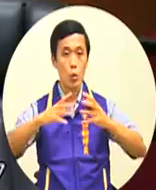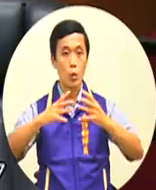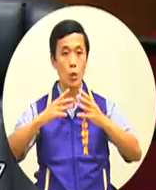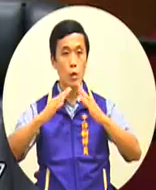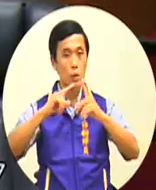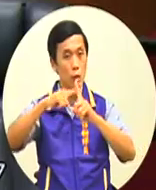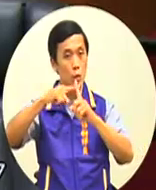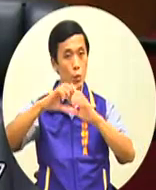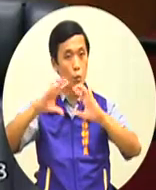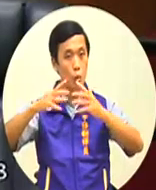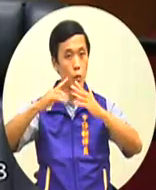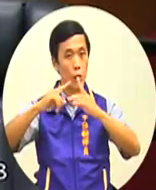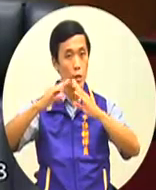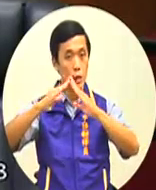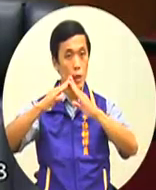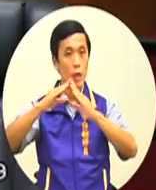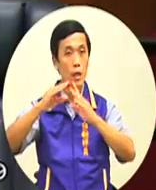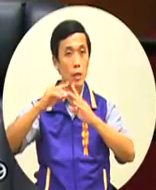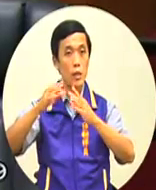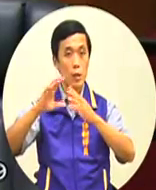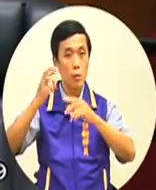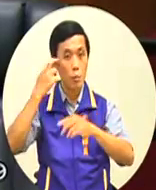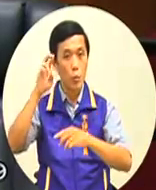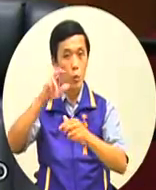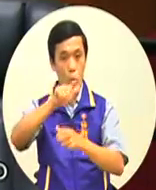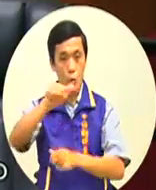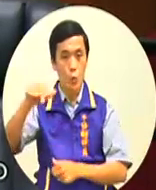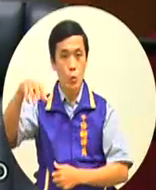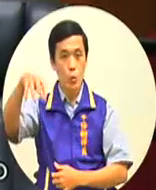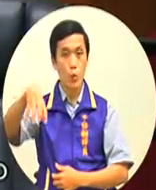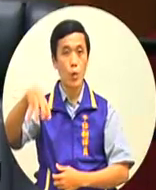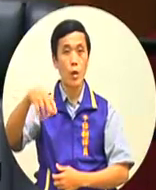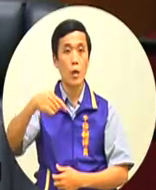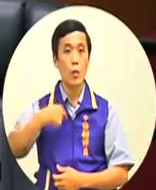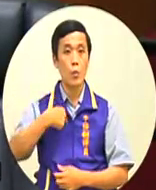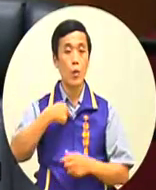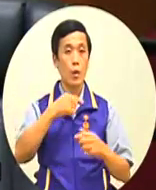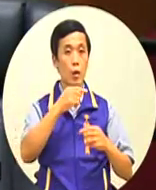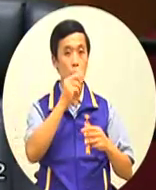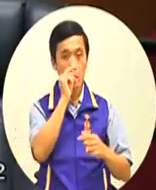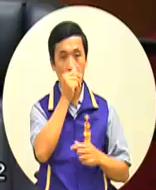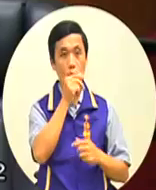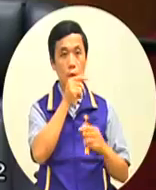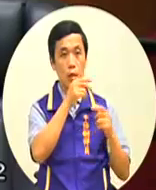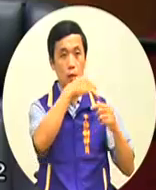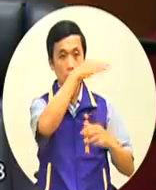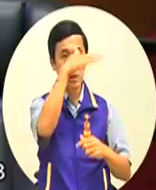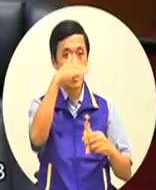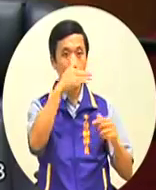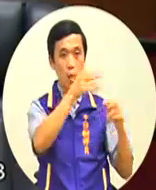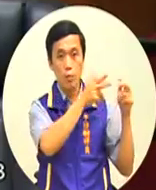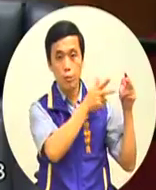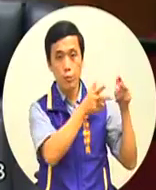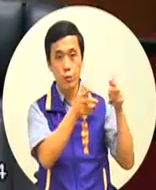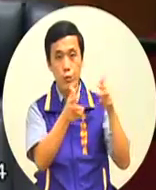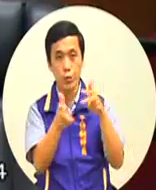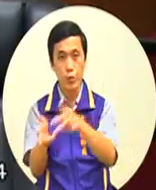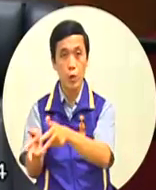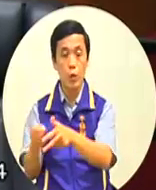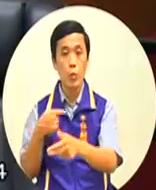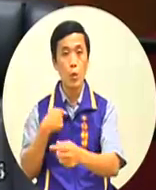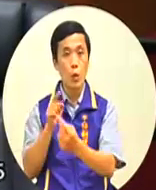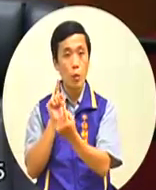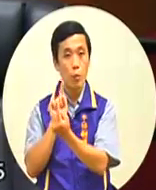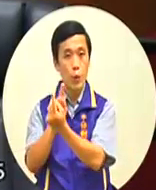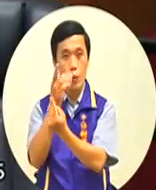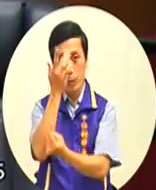为它不是文物馆，是博物馆，所以我从山上特地下来。但是我碰到了两个问题了哈。